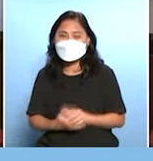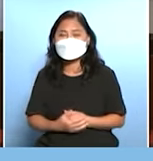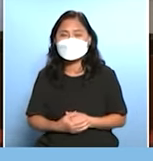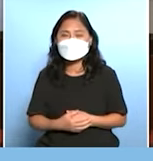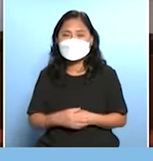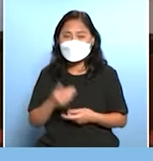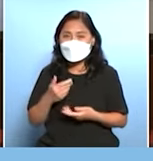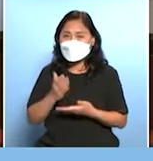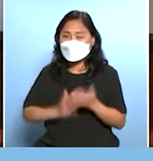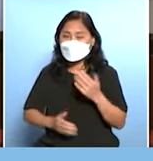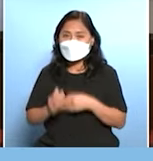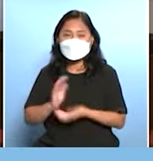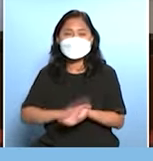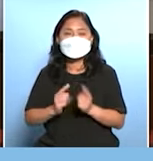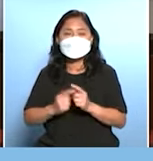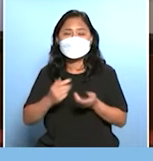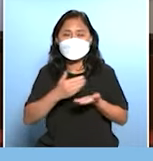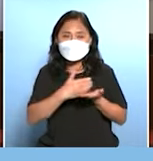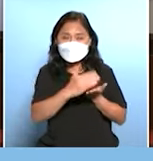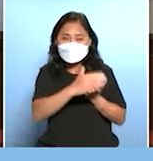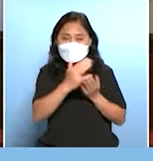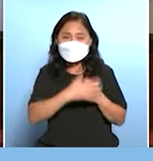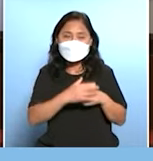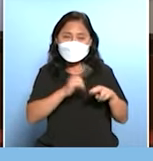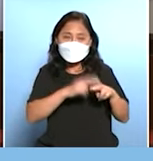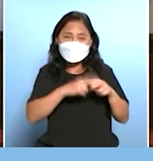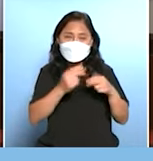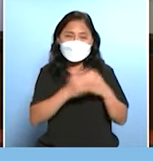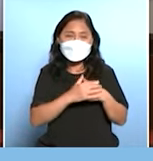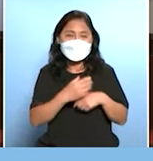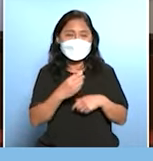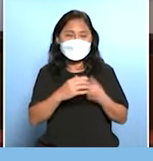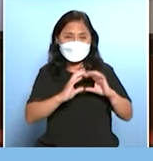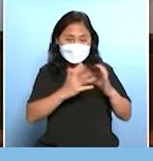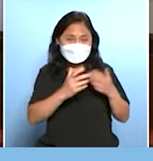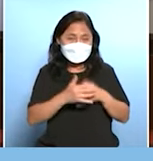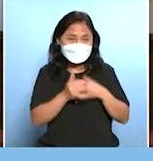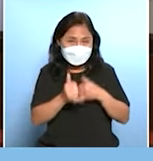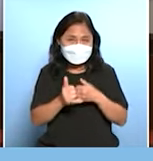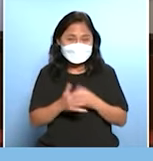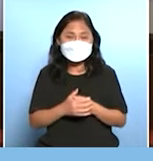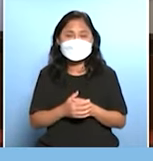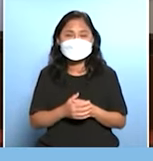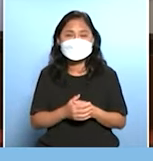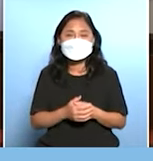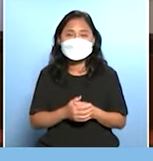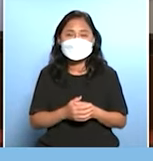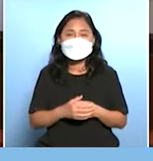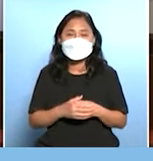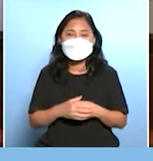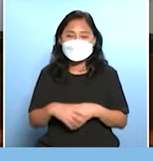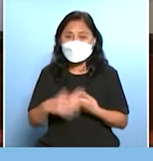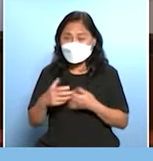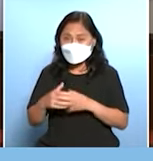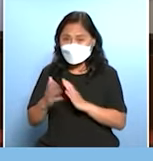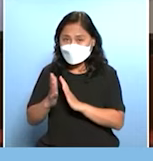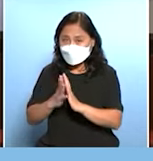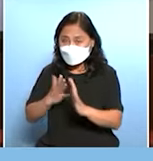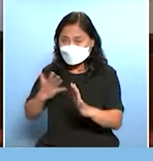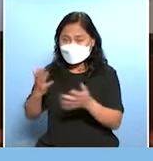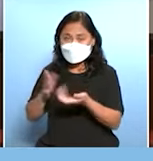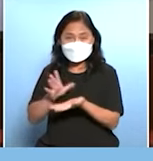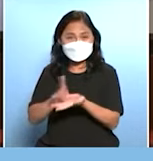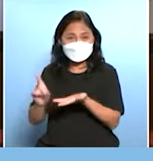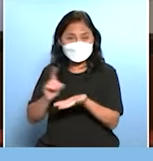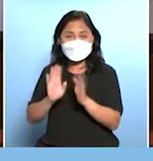分流到內地高規格的醫療機構裡面接受跟進，從而令到個別輪候時間極長的專